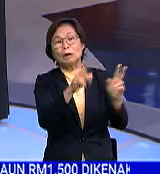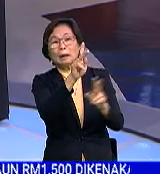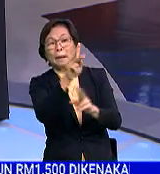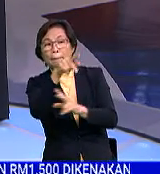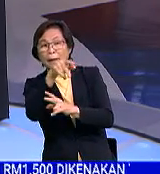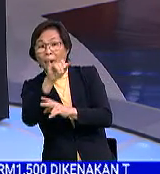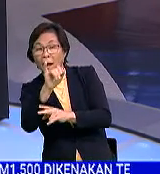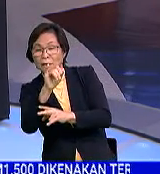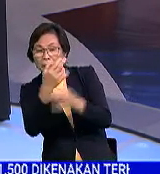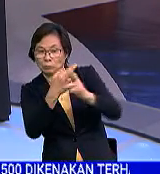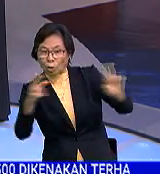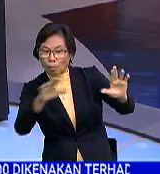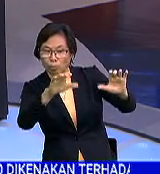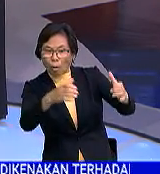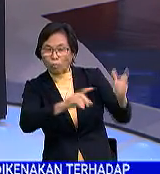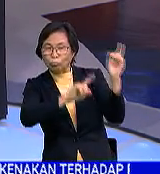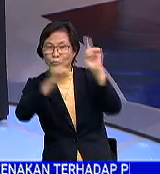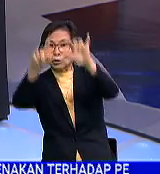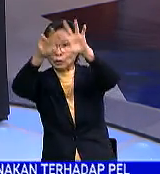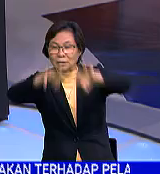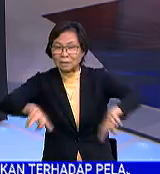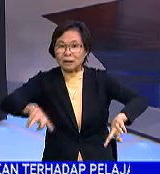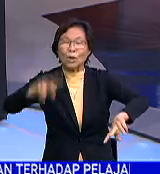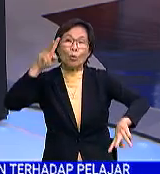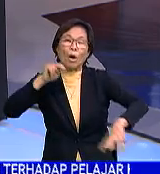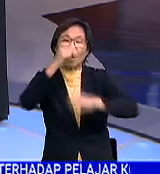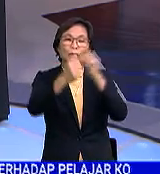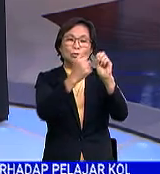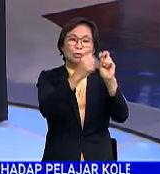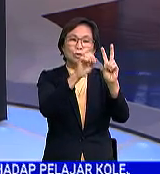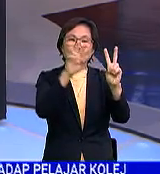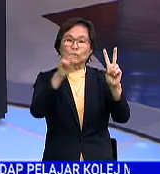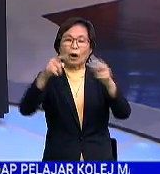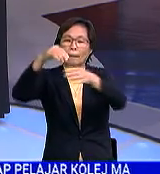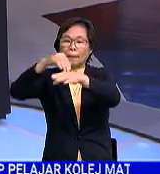dalam mempersiapkan pasukan untuk ke Sukan SEA Vietnam 2021 hujung tahun ini.